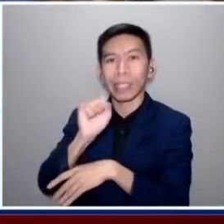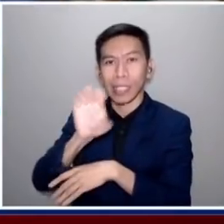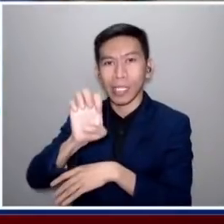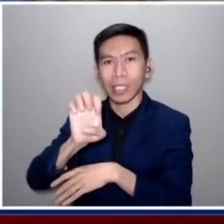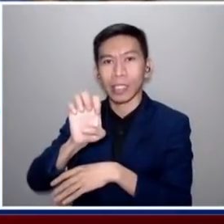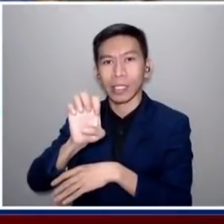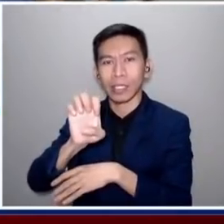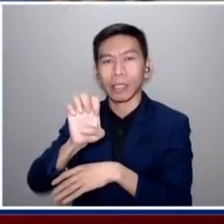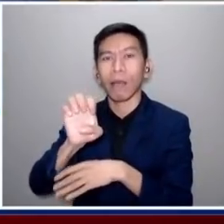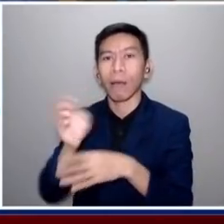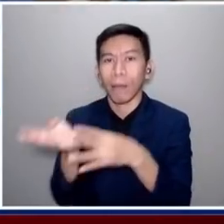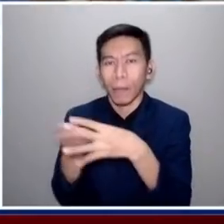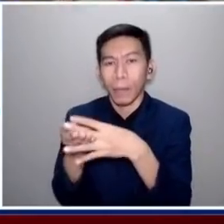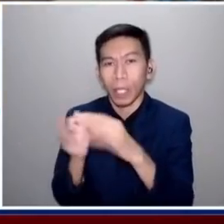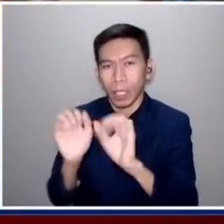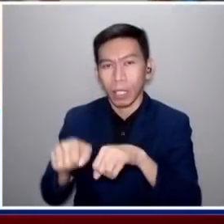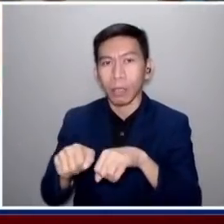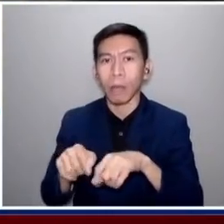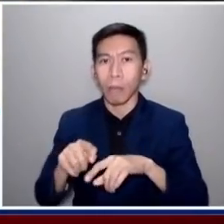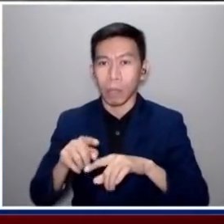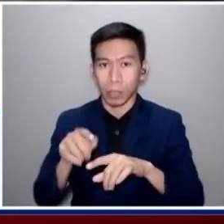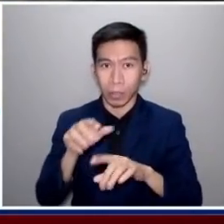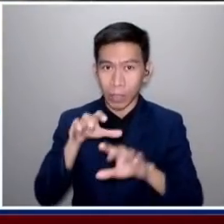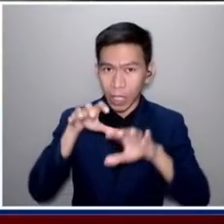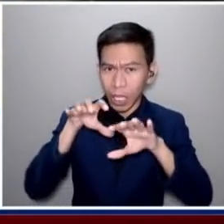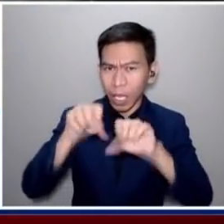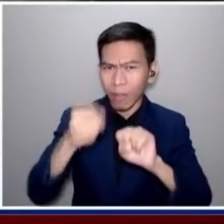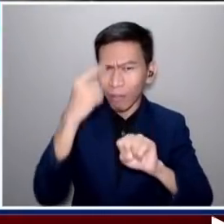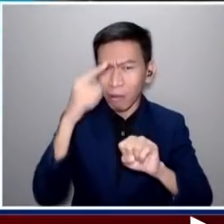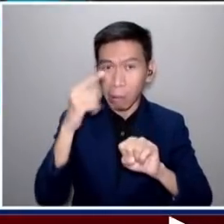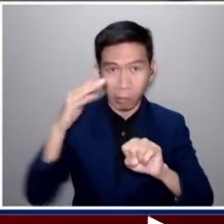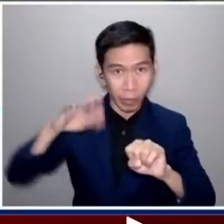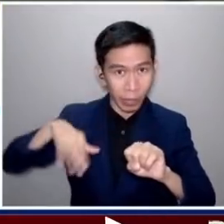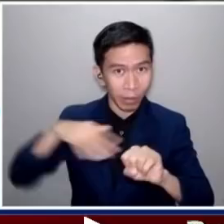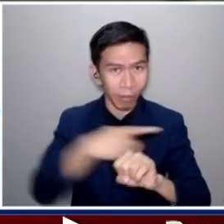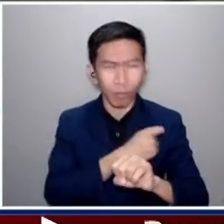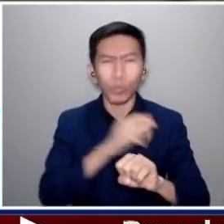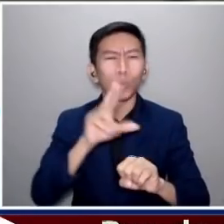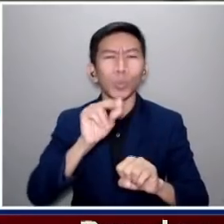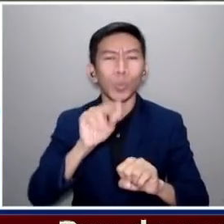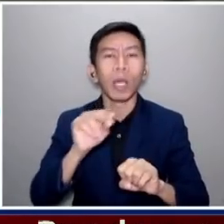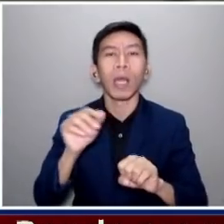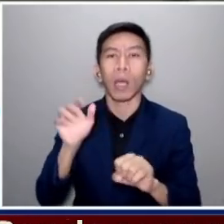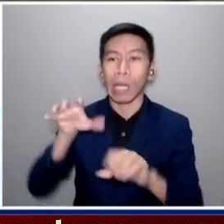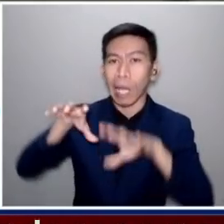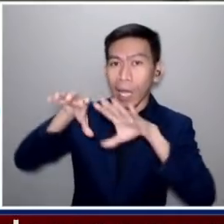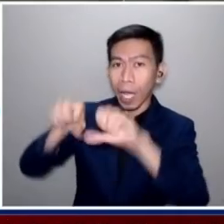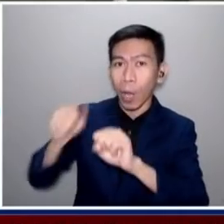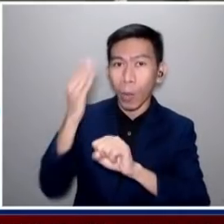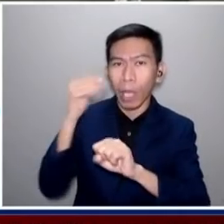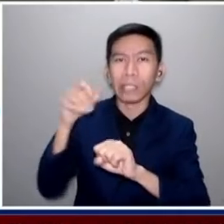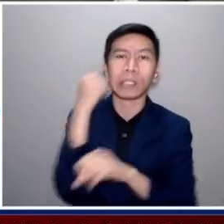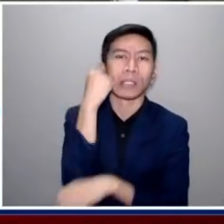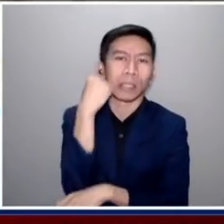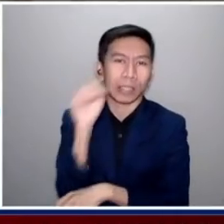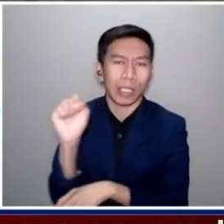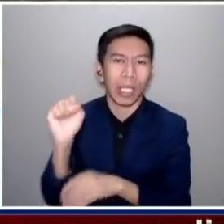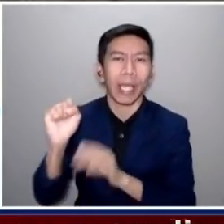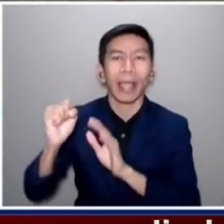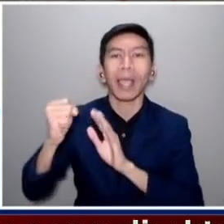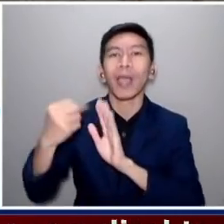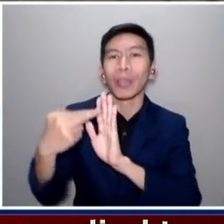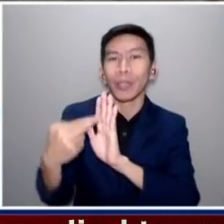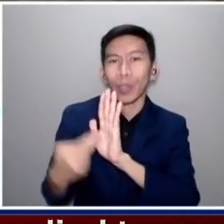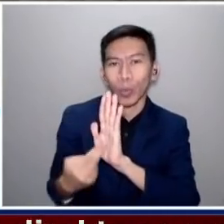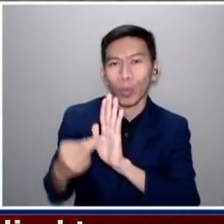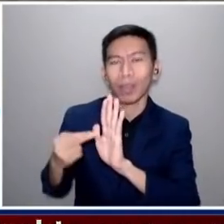aarestuhin dahil hindi sila bakunado. Sila po ay aarestuhin dahil hindi po nila sinusunod ang isang kautusan na pinapatupad